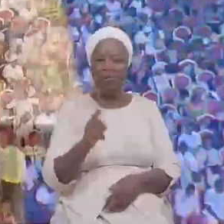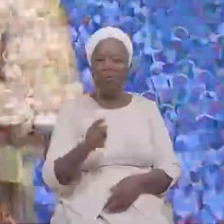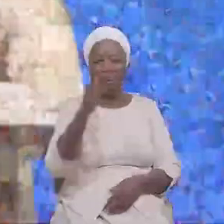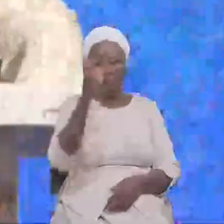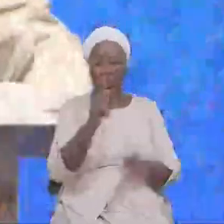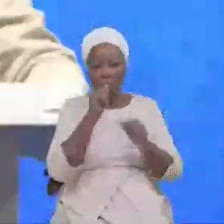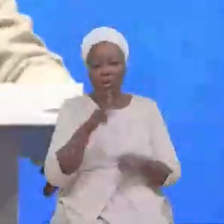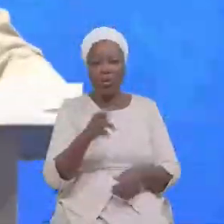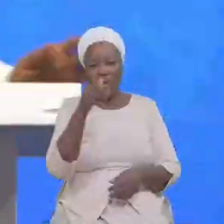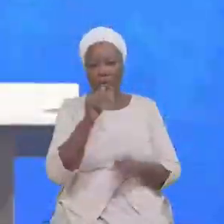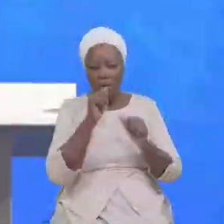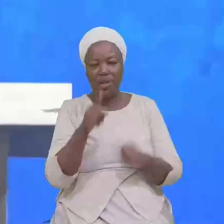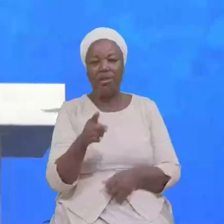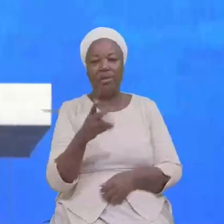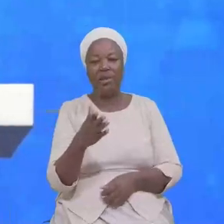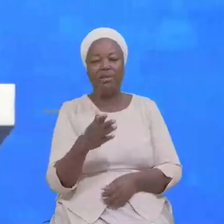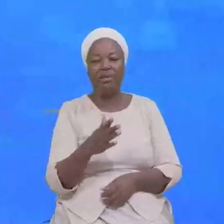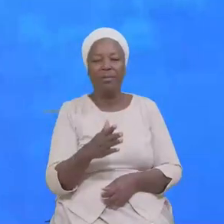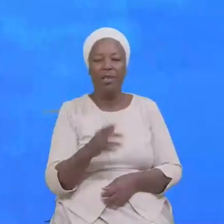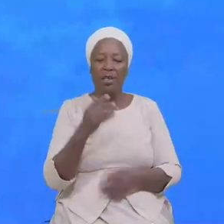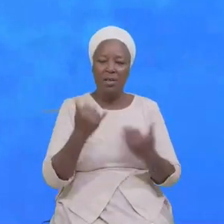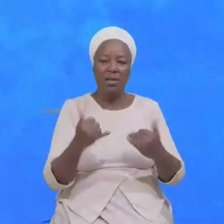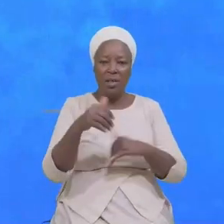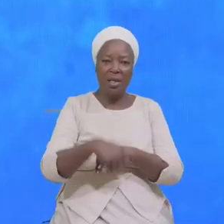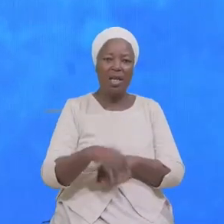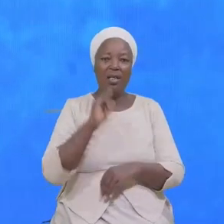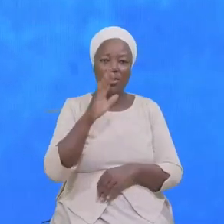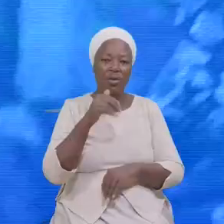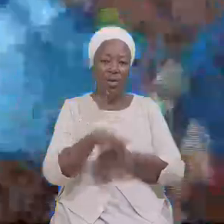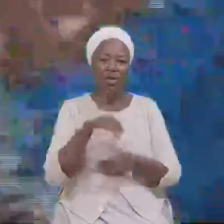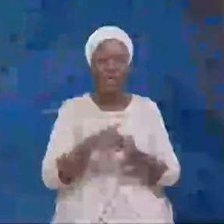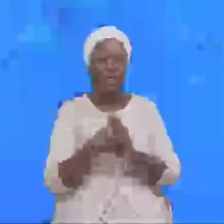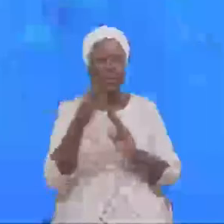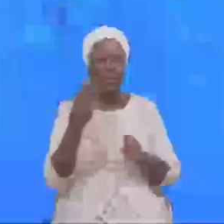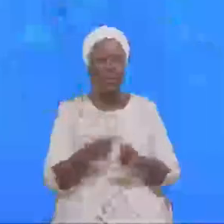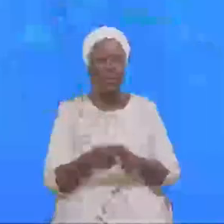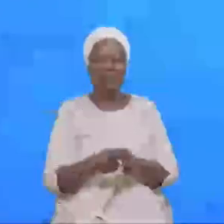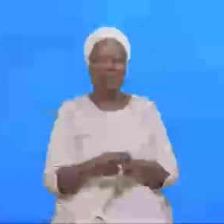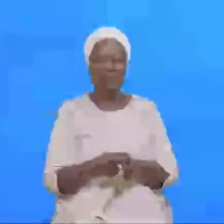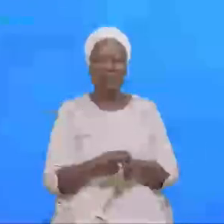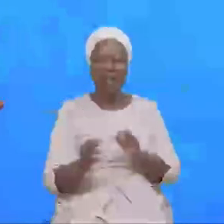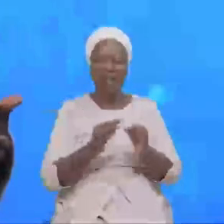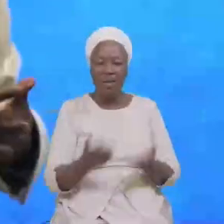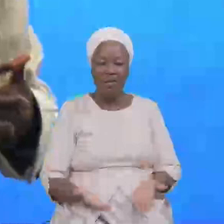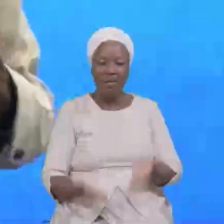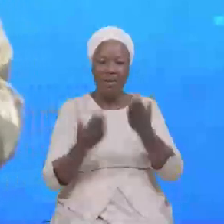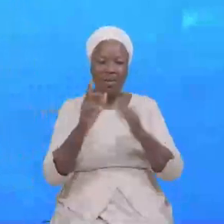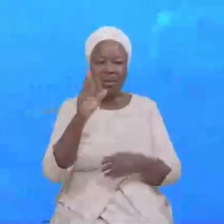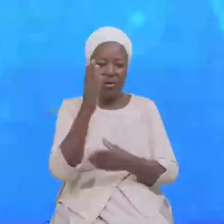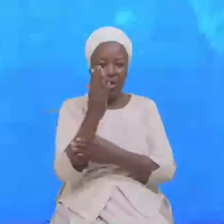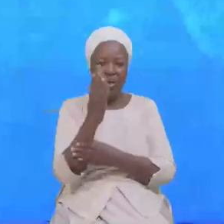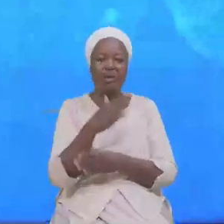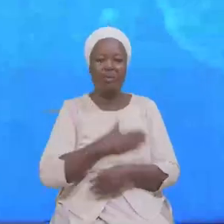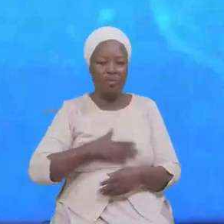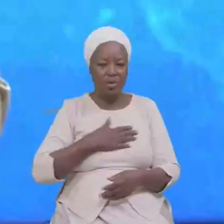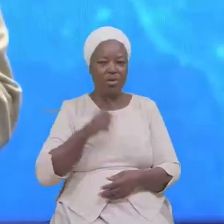te bénisse là-bas, que Dieu te bénisse là-bas. Ce soir, c'est ta soirée. Si tu lèves ta main, alors